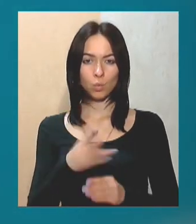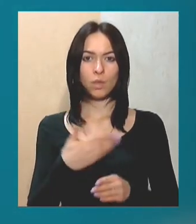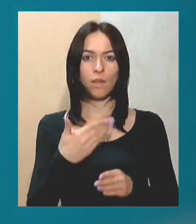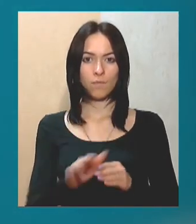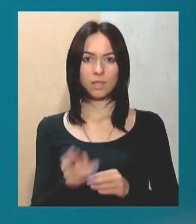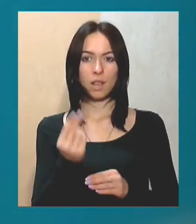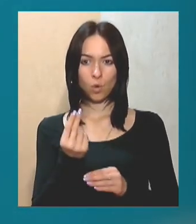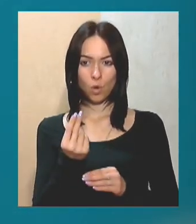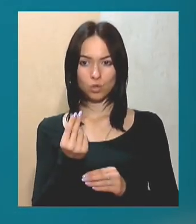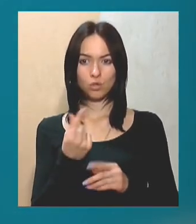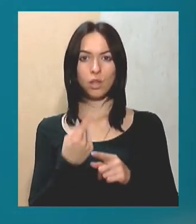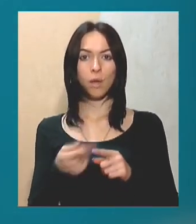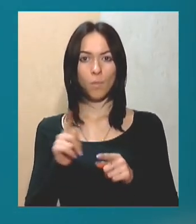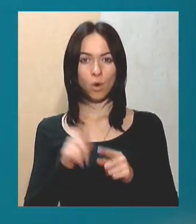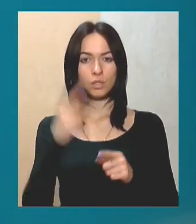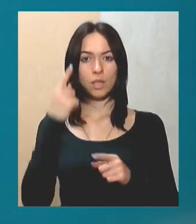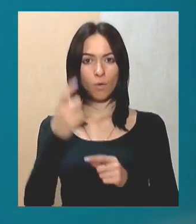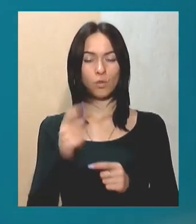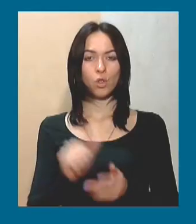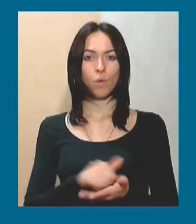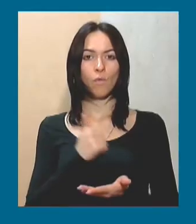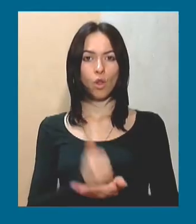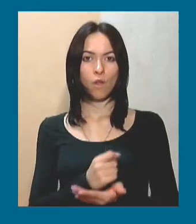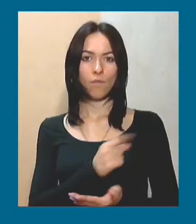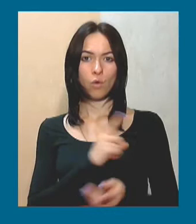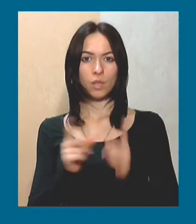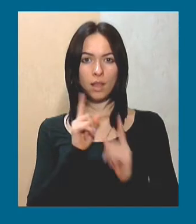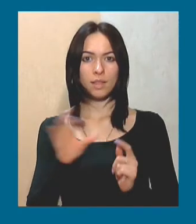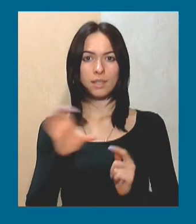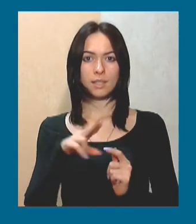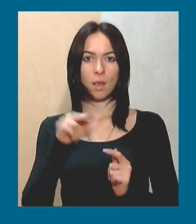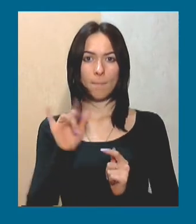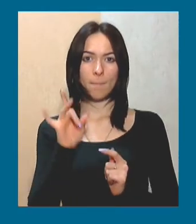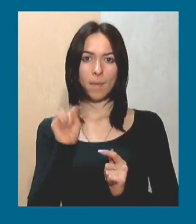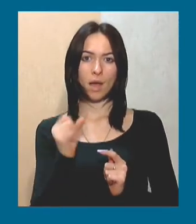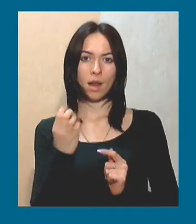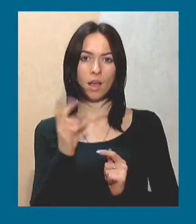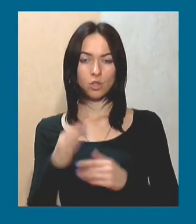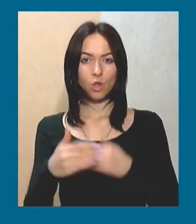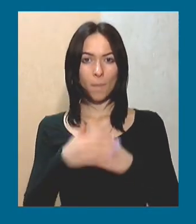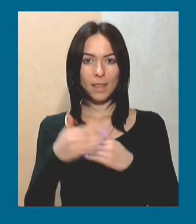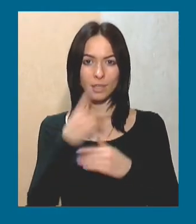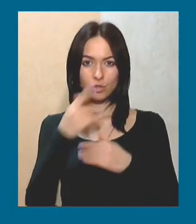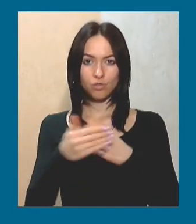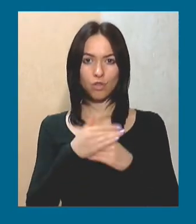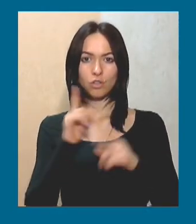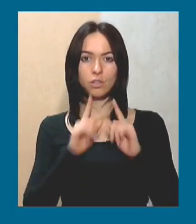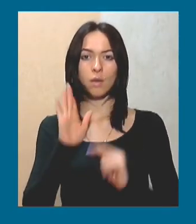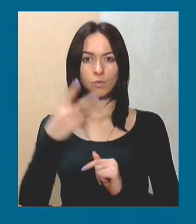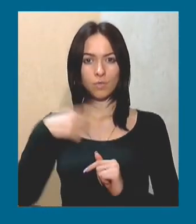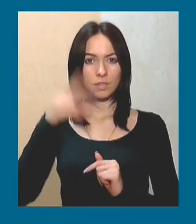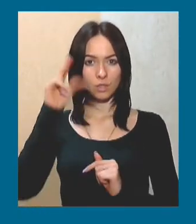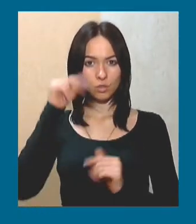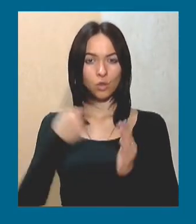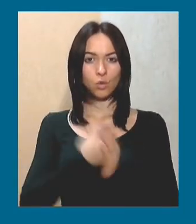це повідомив голова Одеської обласної ради Сергій Паращенко. Ближайша сесія буде 20 числа, до 20 числа, до 25